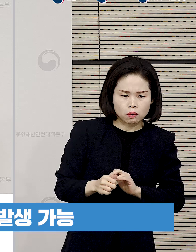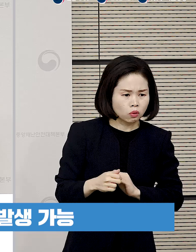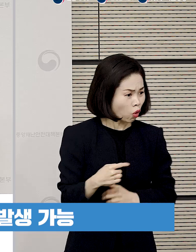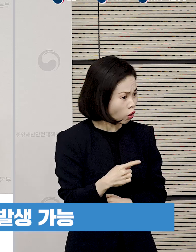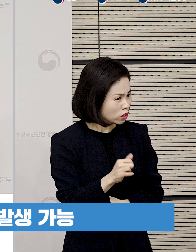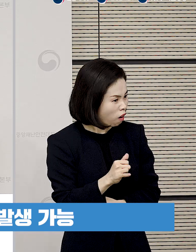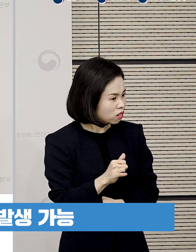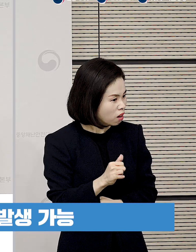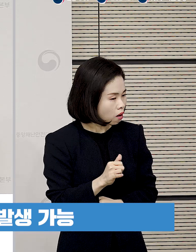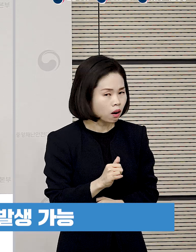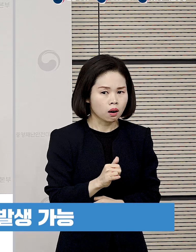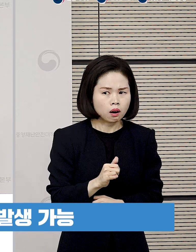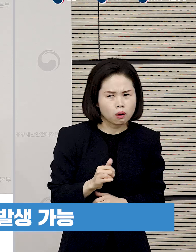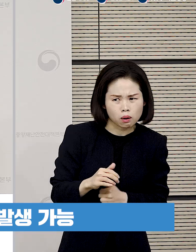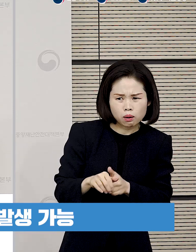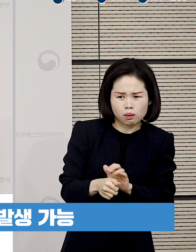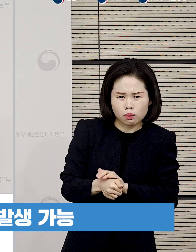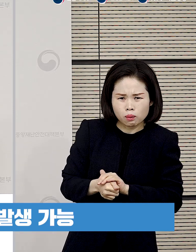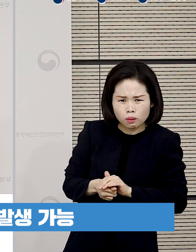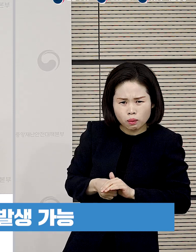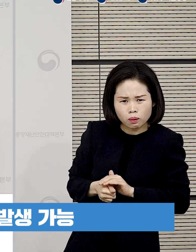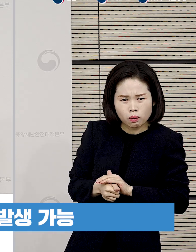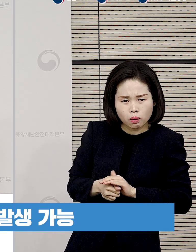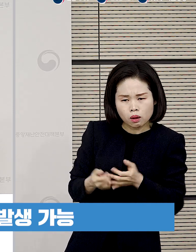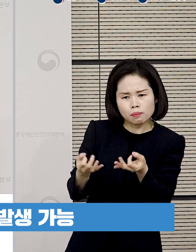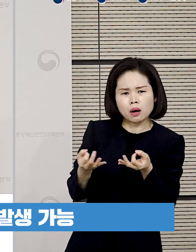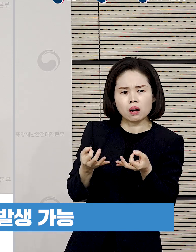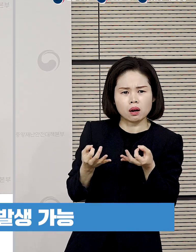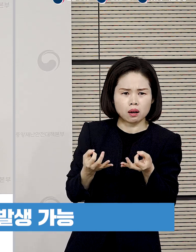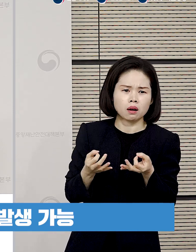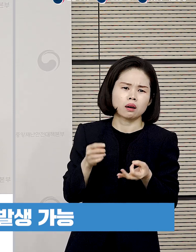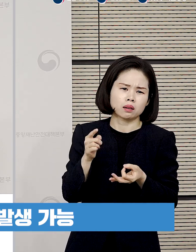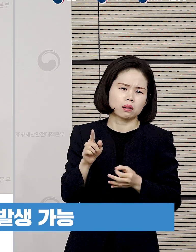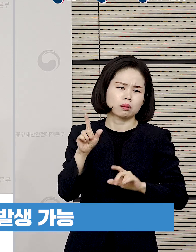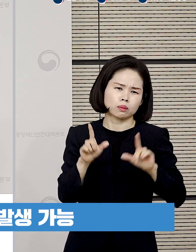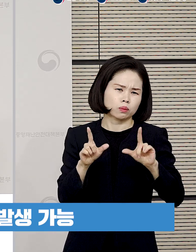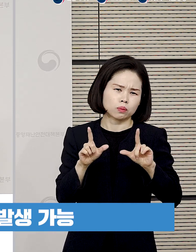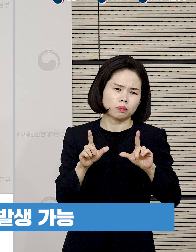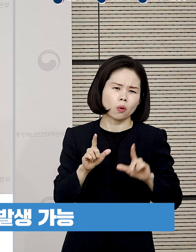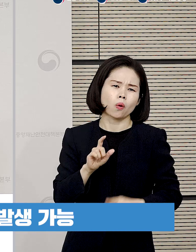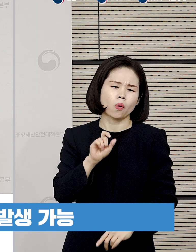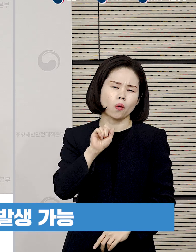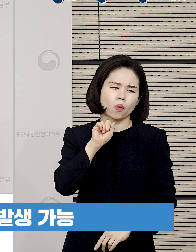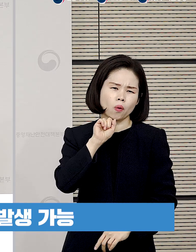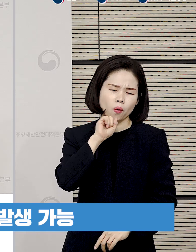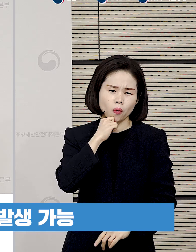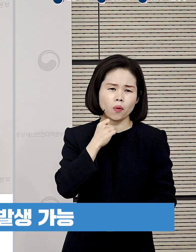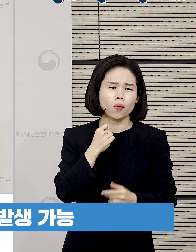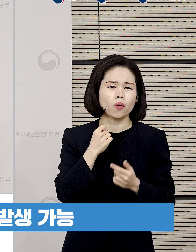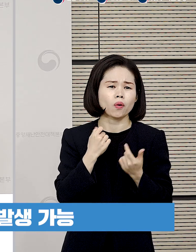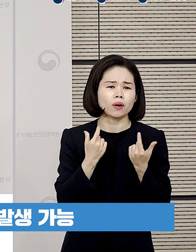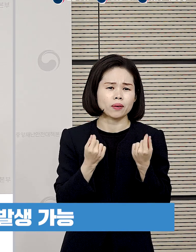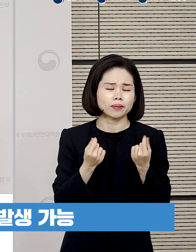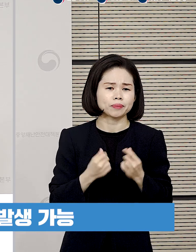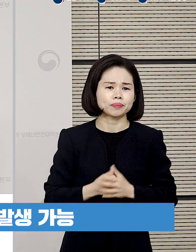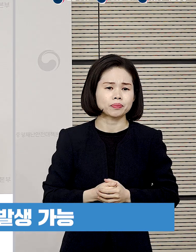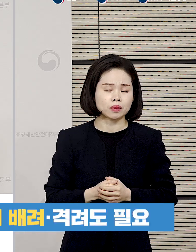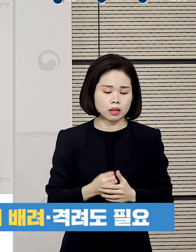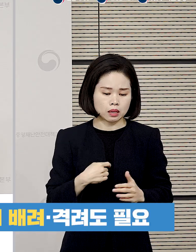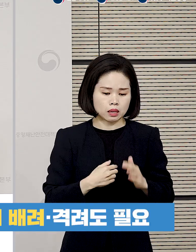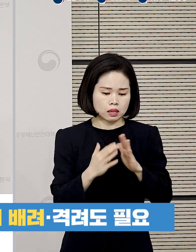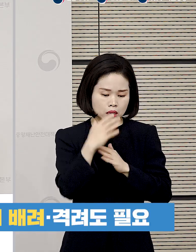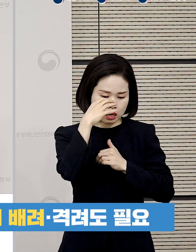좀 반응들도 있다라는 것이 또 아마 그것도 어려운 점이 아닐까 이렇게 생각을 합니다. 그래서